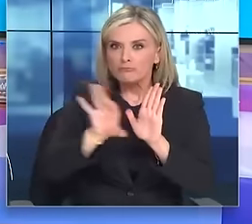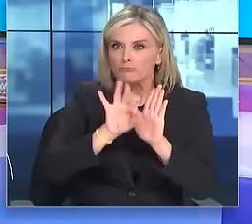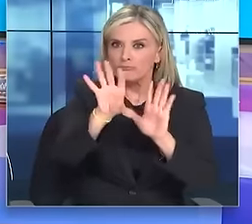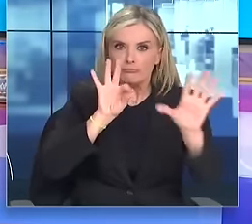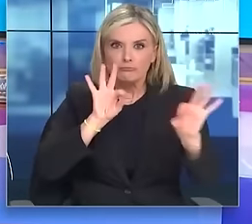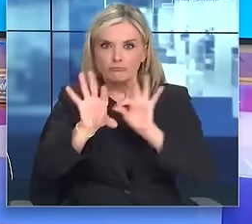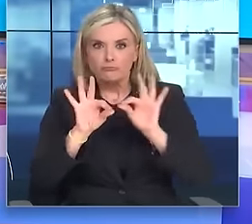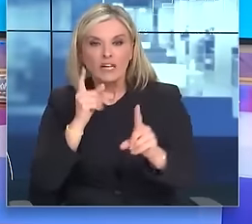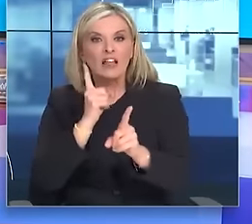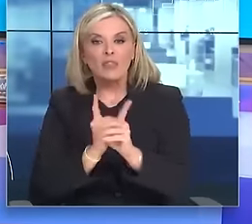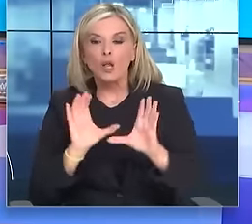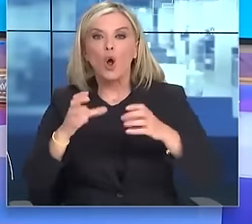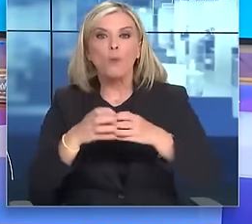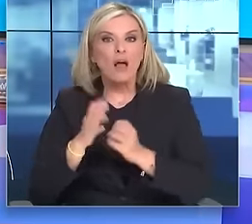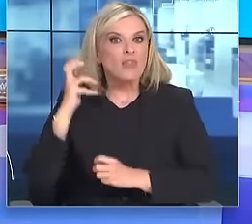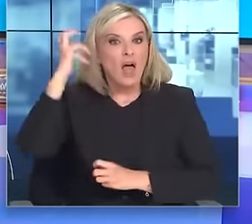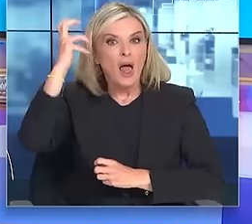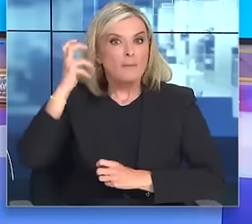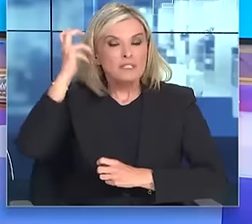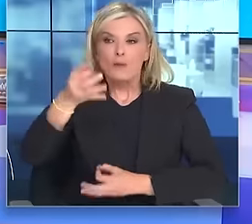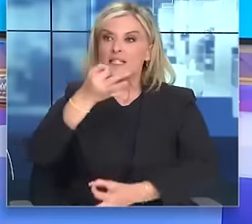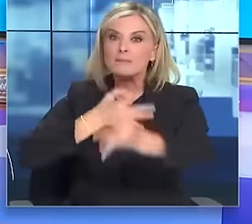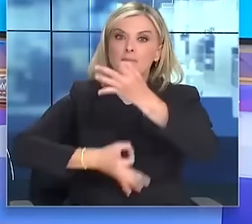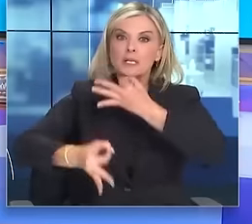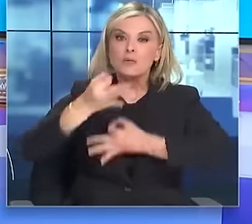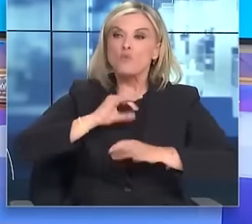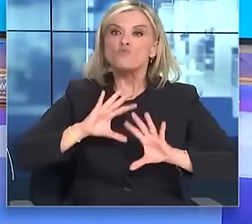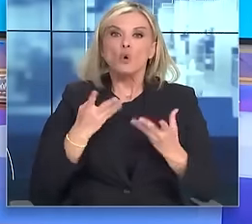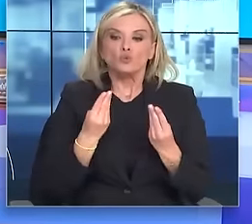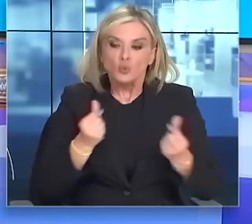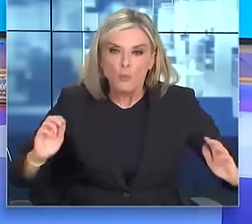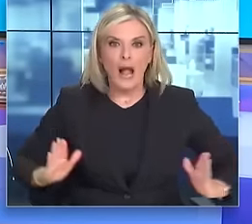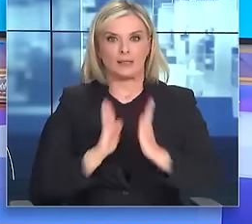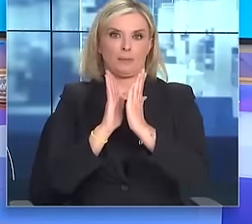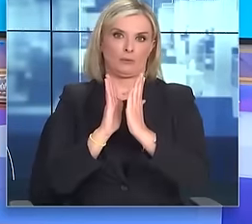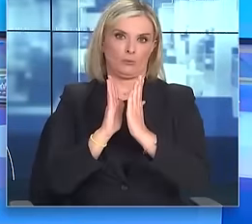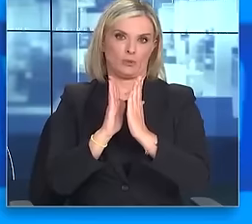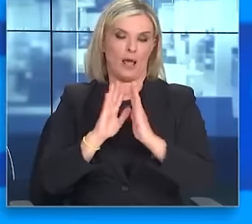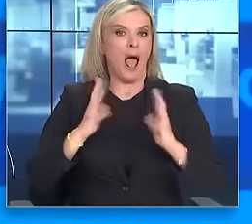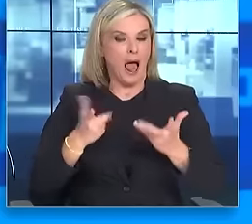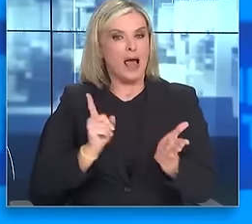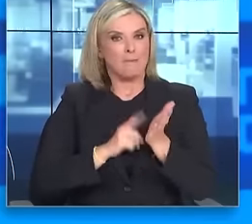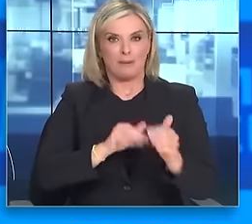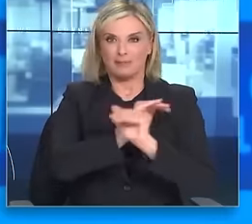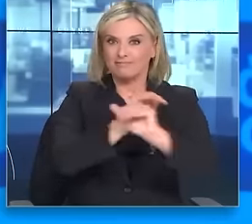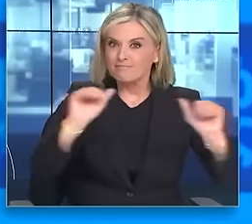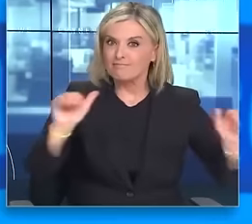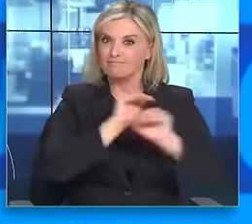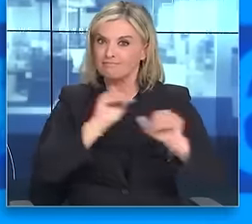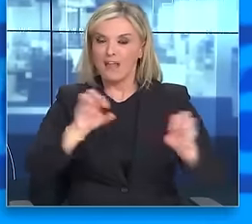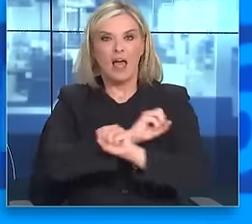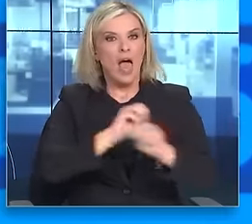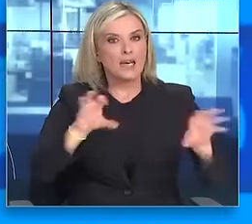εγνωσμένου κύρους, οι οποίοι μας συμβουλεύουν στο πώς θα αντιμετωπίσουμε αυτό το φαινόμενο. Αλλά φυσικά χρειάζεται ευαισθητοποίηση και